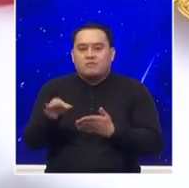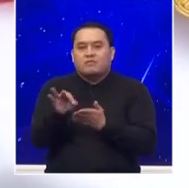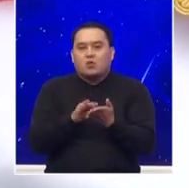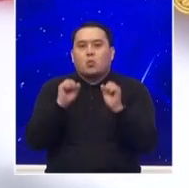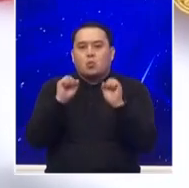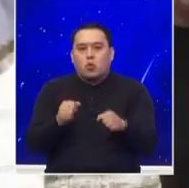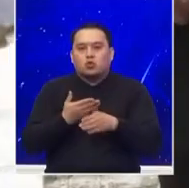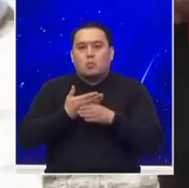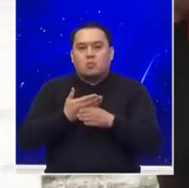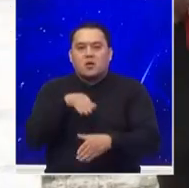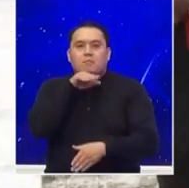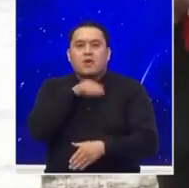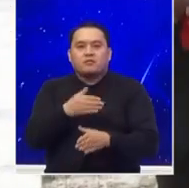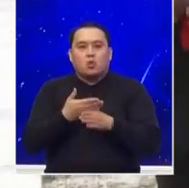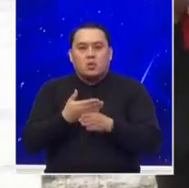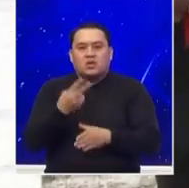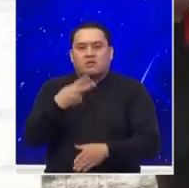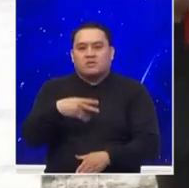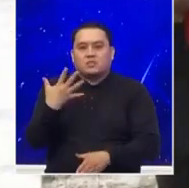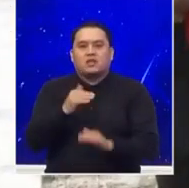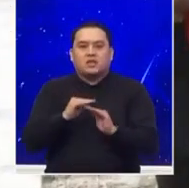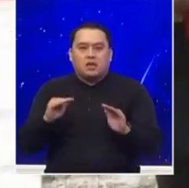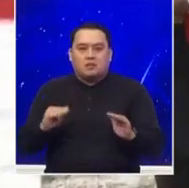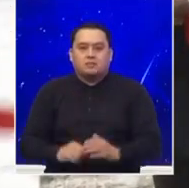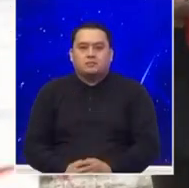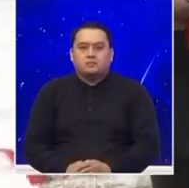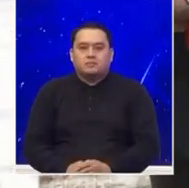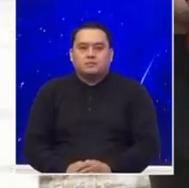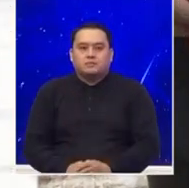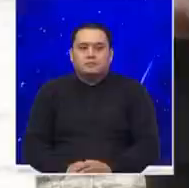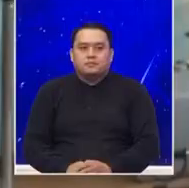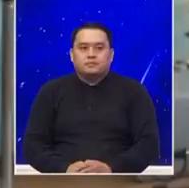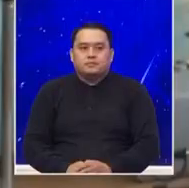здесь могут получать профессиональную помощь 25 детей.